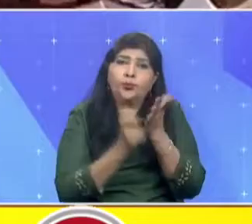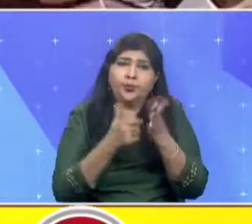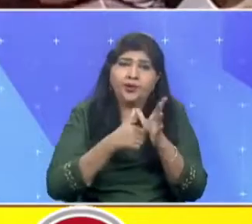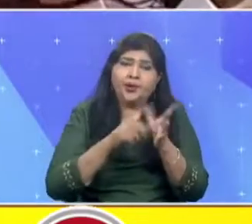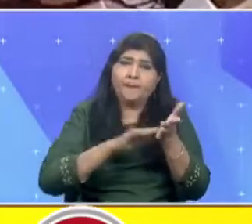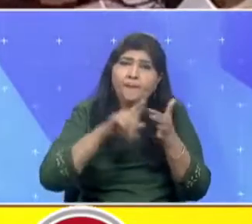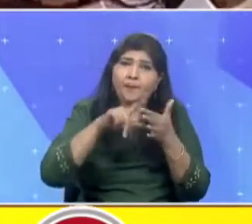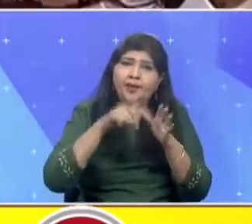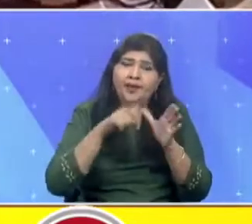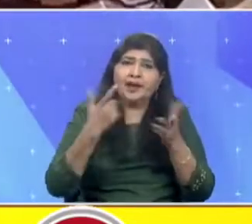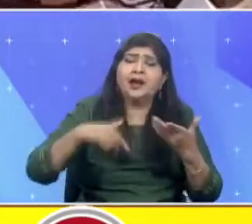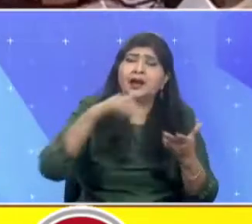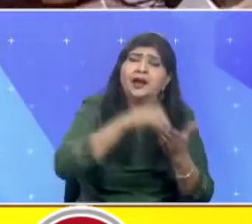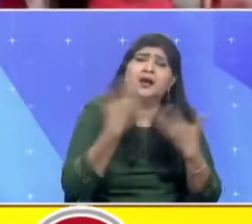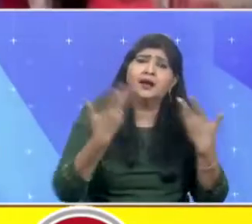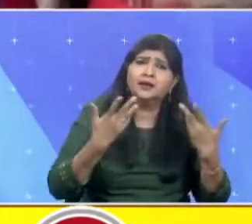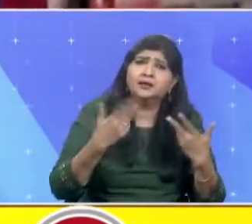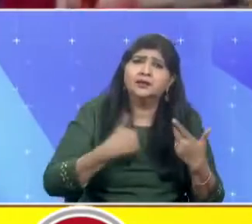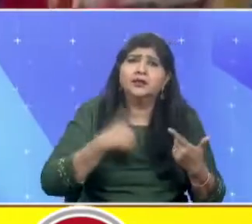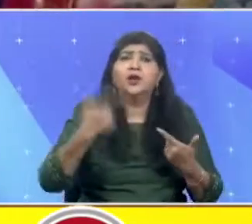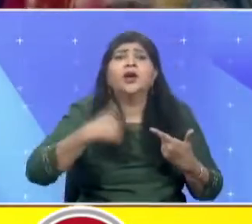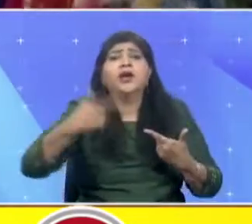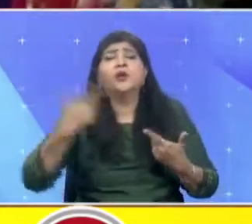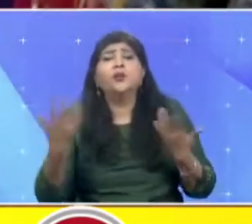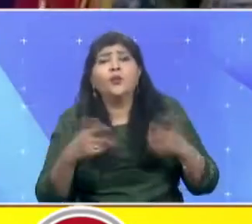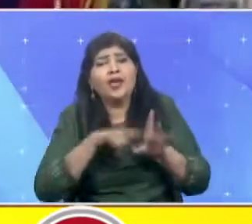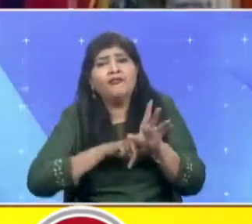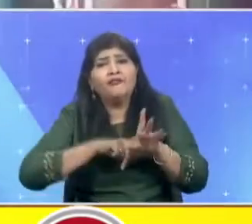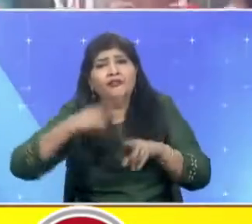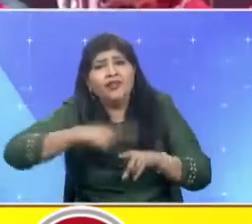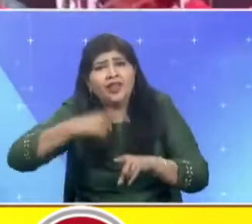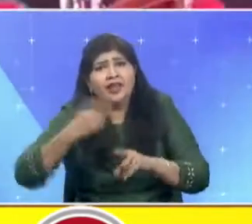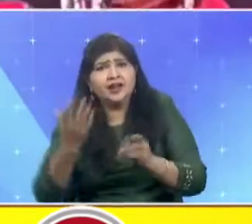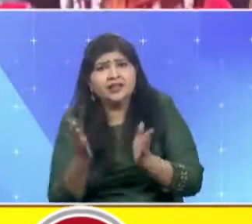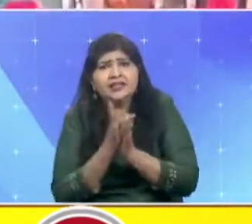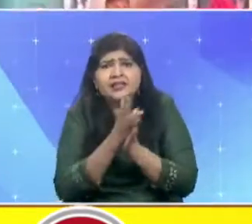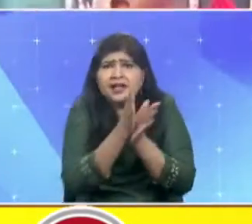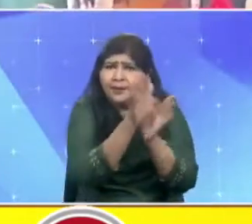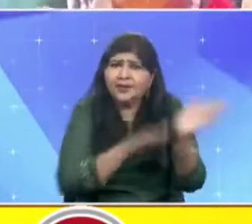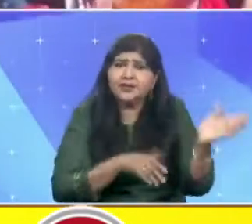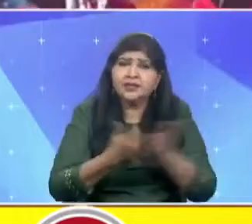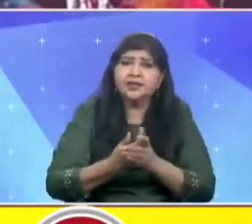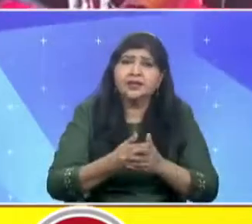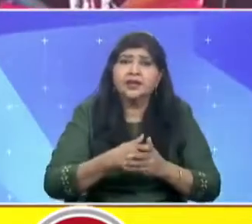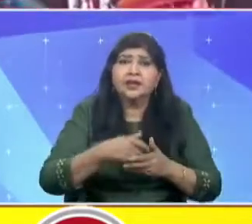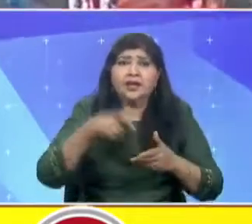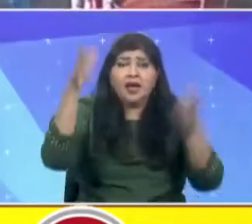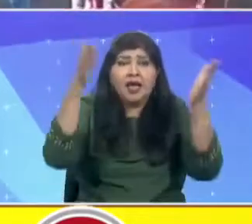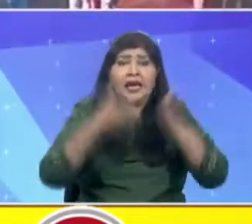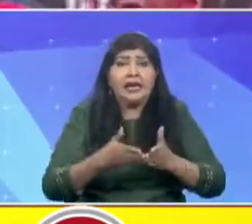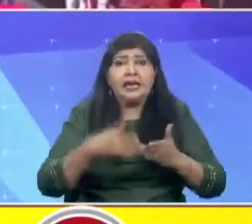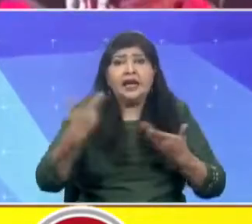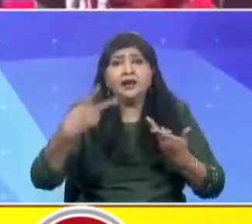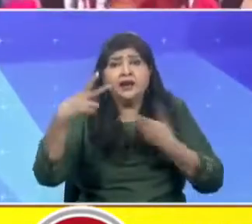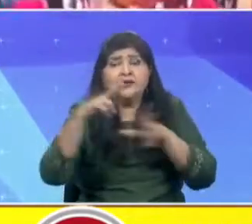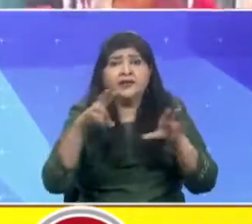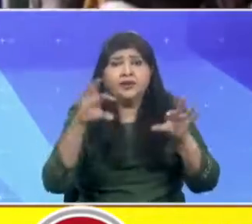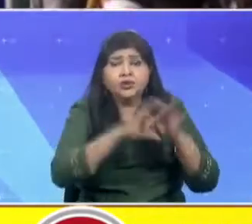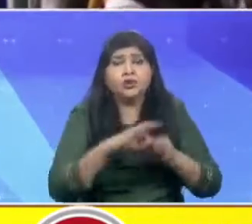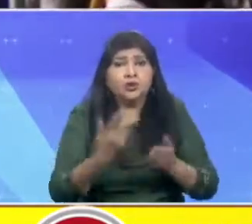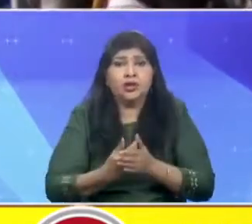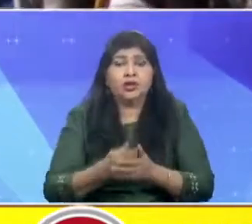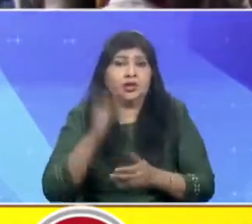माधवपुर मेला कहाँ लगता है, क्यों लगता है, कैसे ये भारत की विविधता से जुड़ा है,